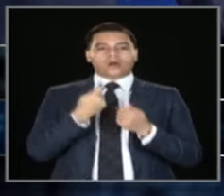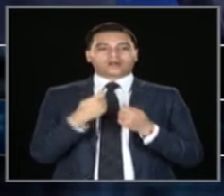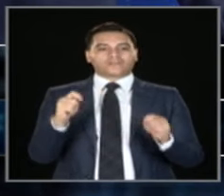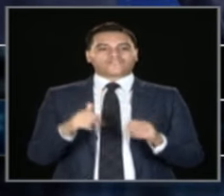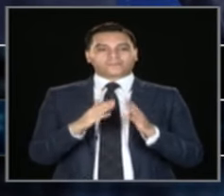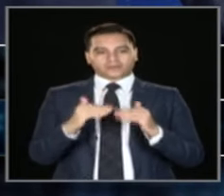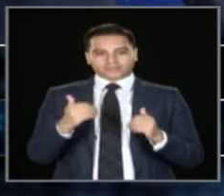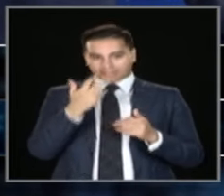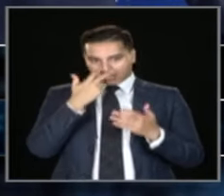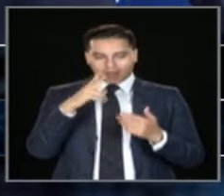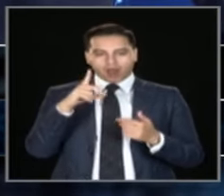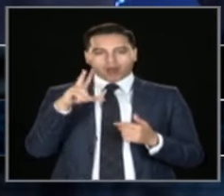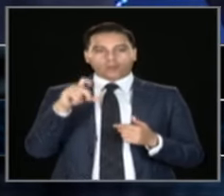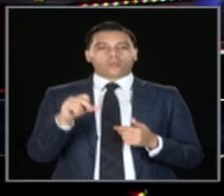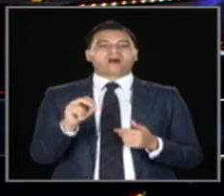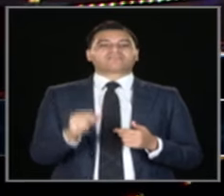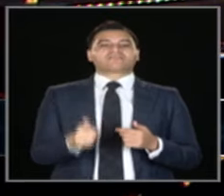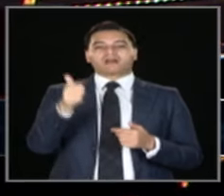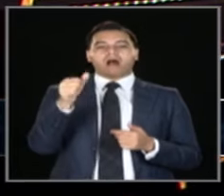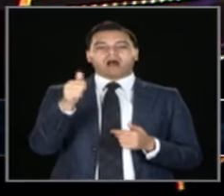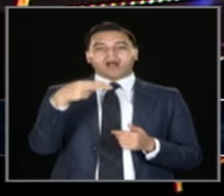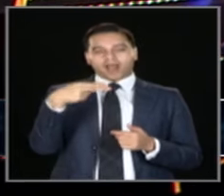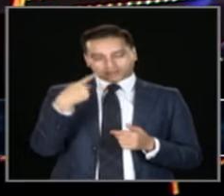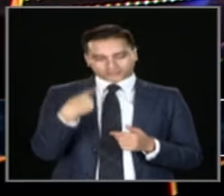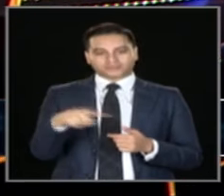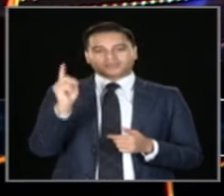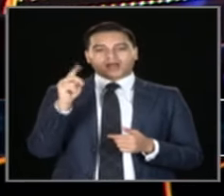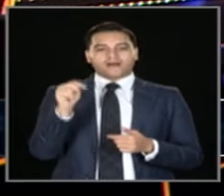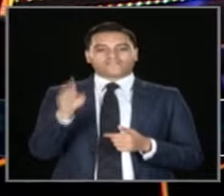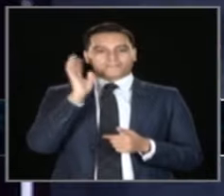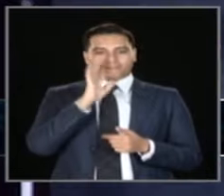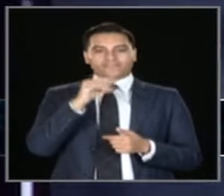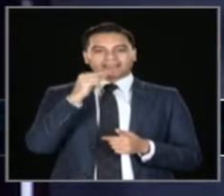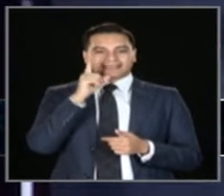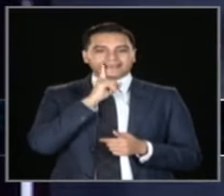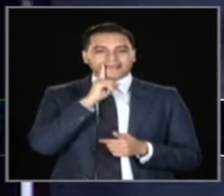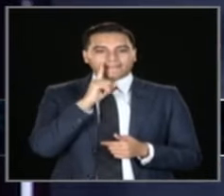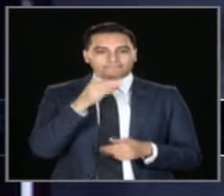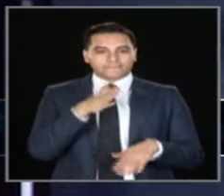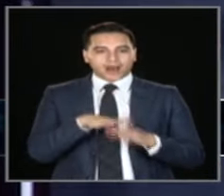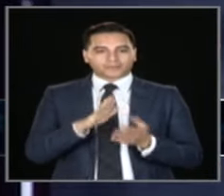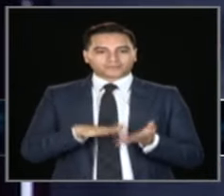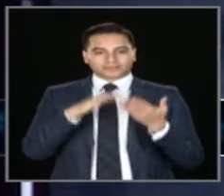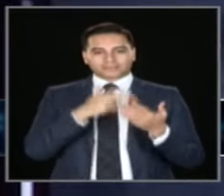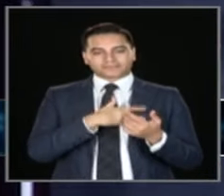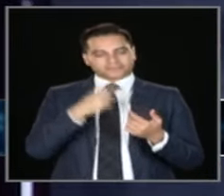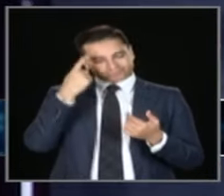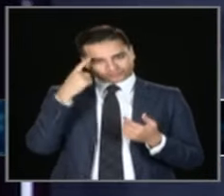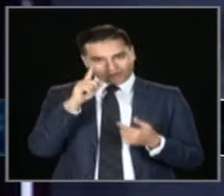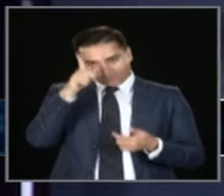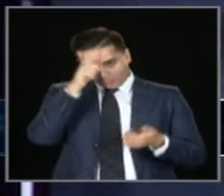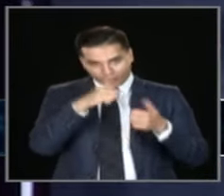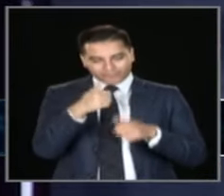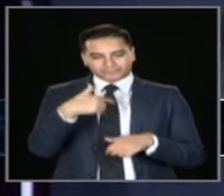عام 1800؟ وقائع. صح. ما هو الحمض الذي يساعد في الوقاية من فقر الدم؟ حمض الاسكوربيك. غلط.